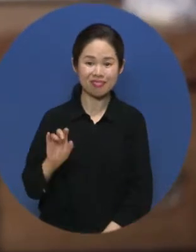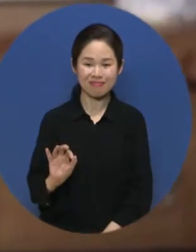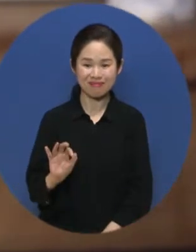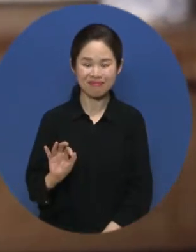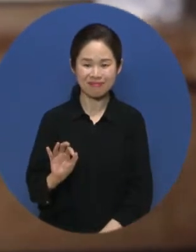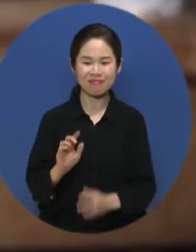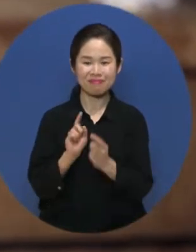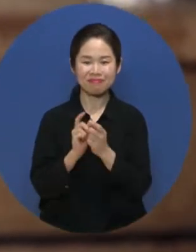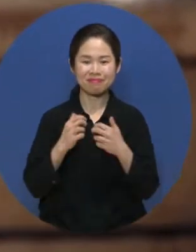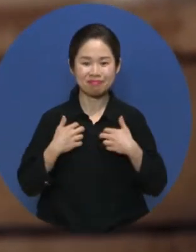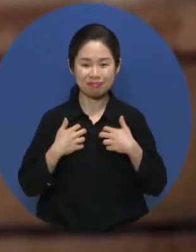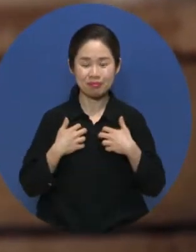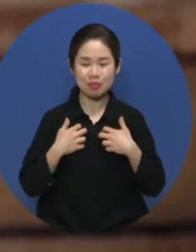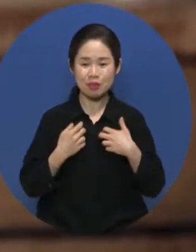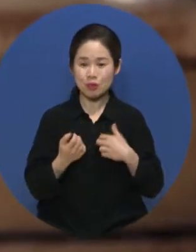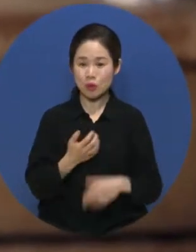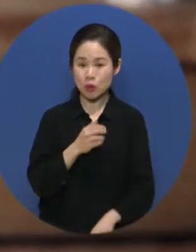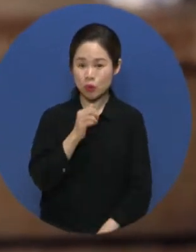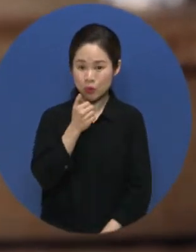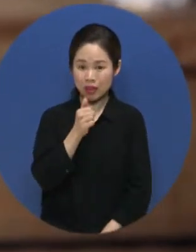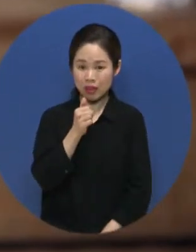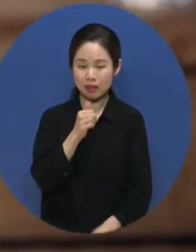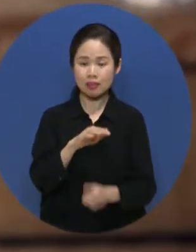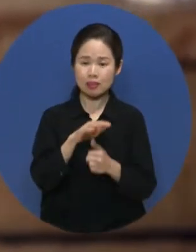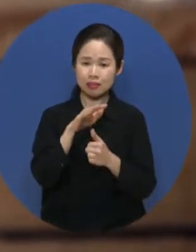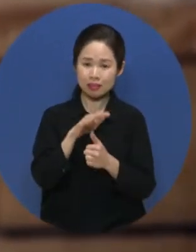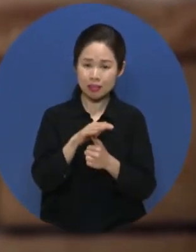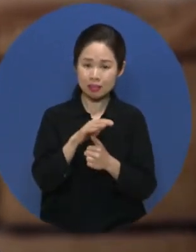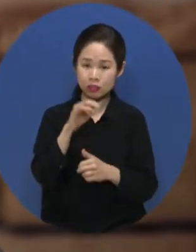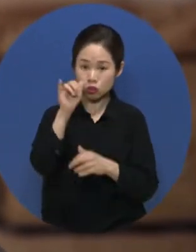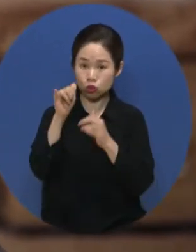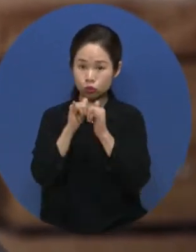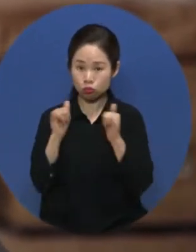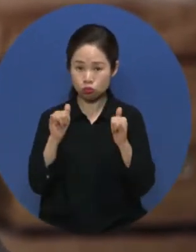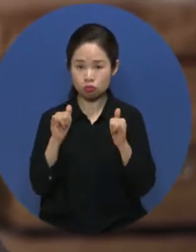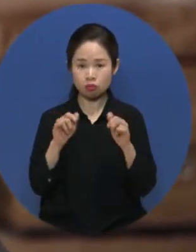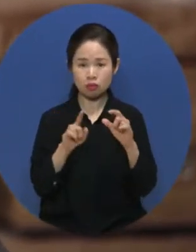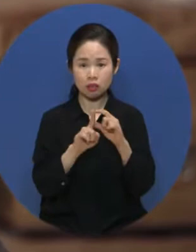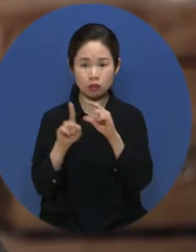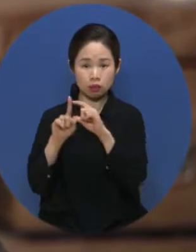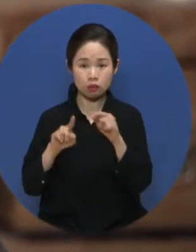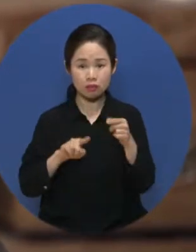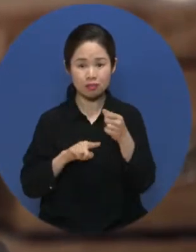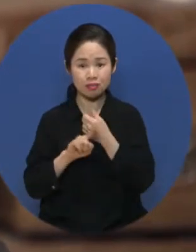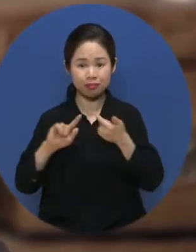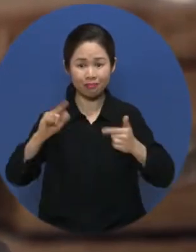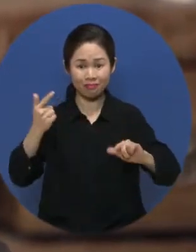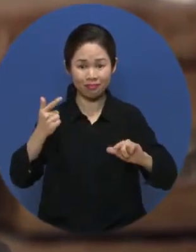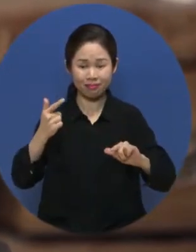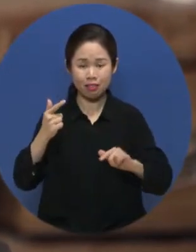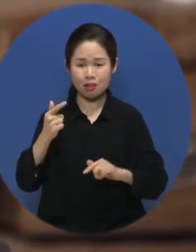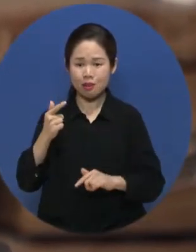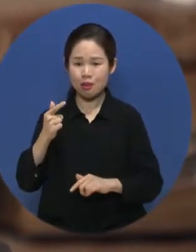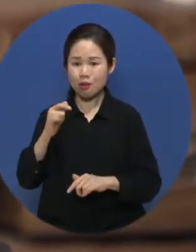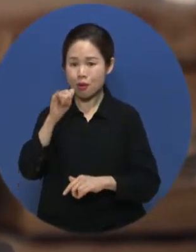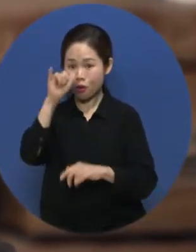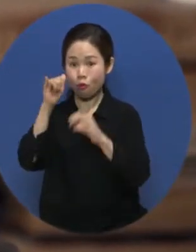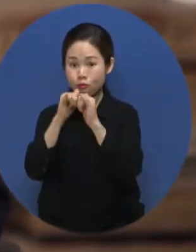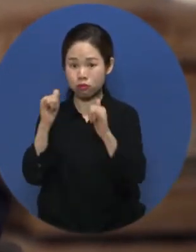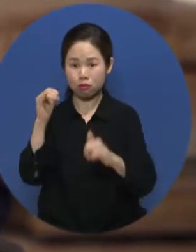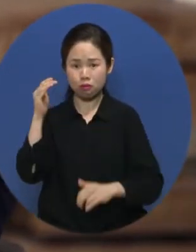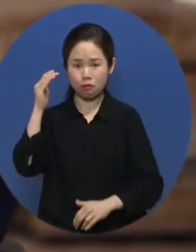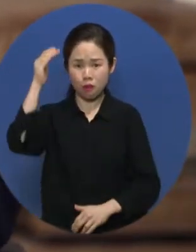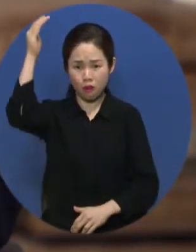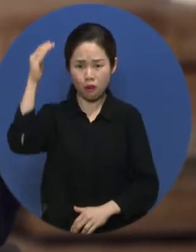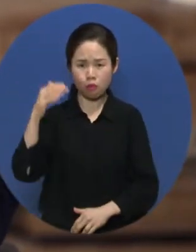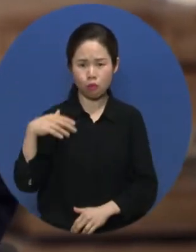아까 잠시 소개가 있었는데요. 작은 영웅. 굉장히 상반되는 단어죠. 영웅이라고 하면 굉장히 대단하고 커다란 사람이라고 생각하기